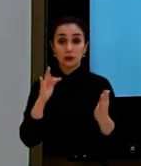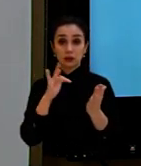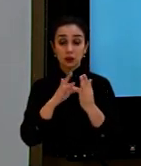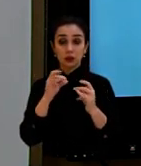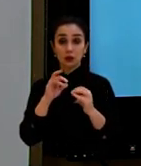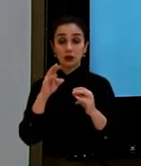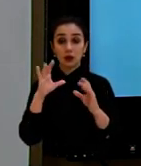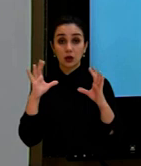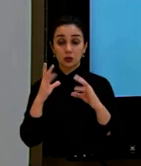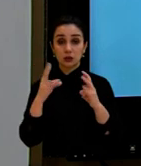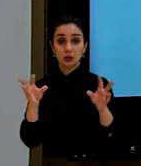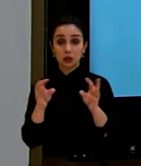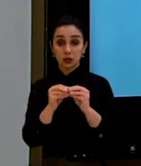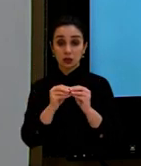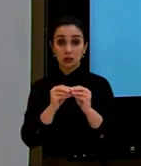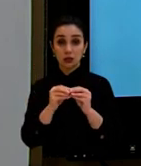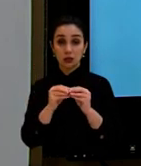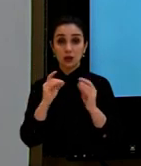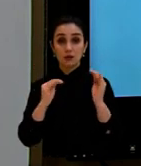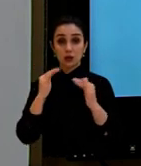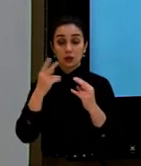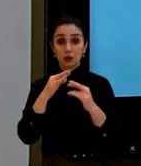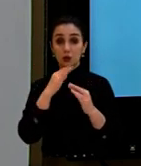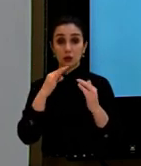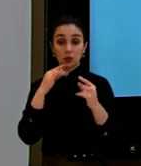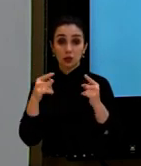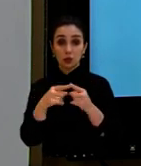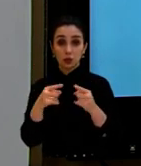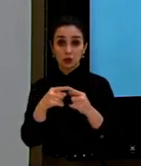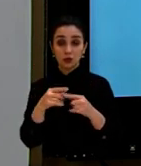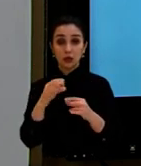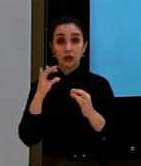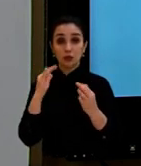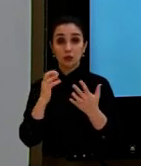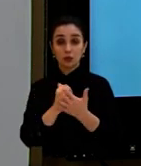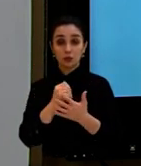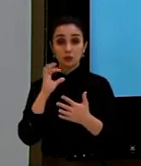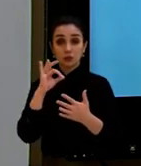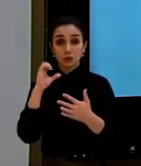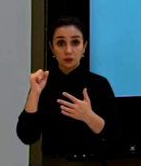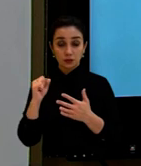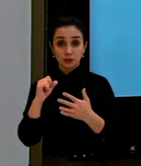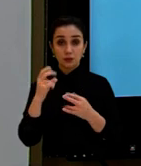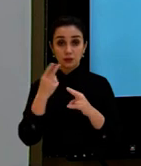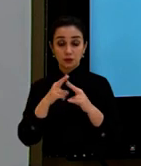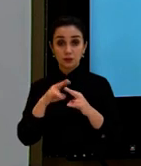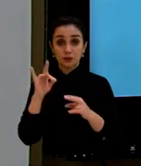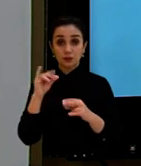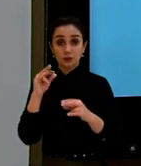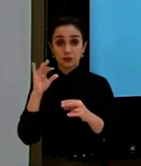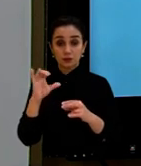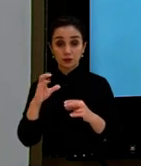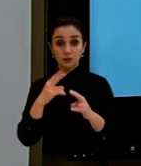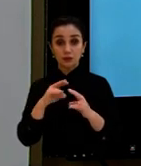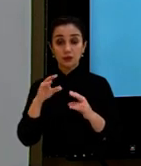Центр окружности соединяем с вершинами многоугольника. Получаем ОА, это радиус